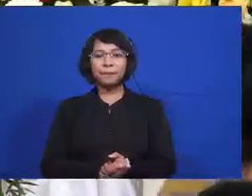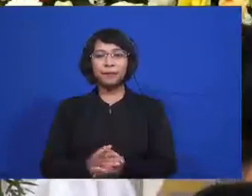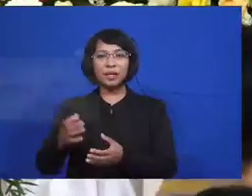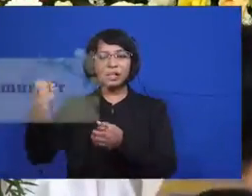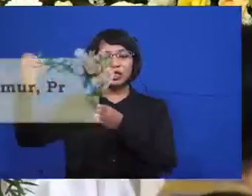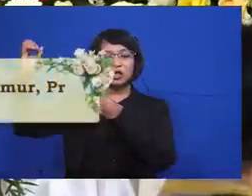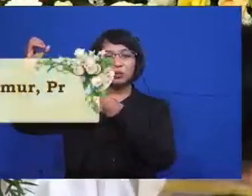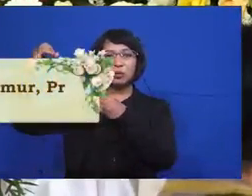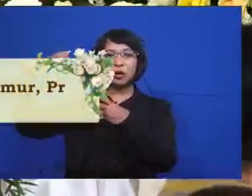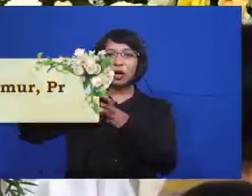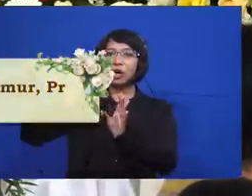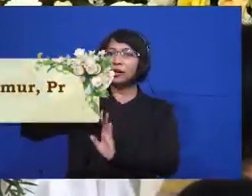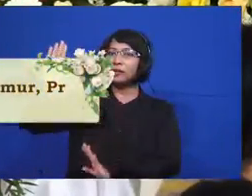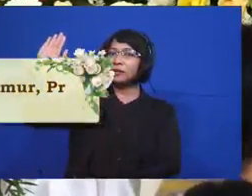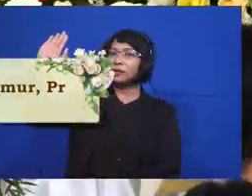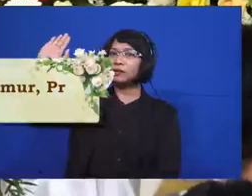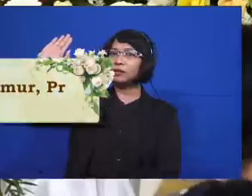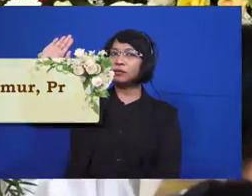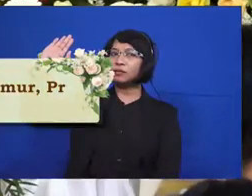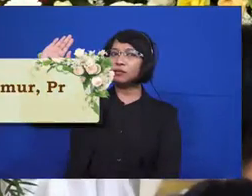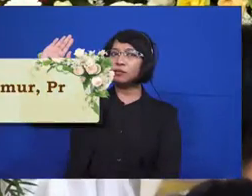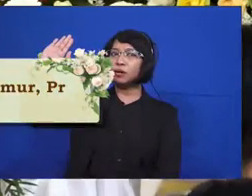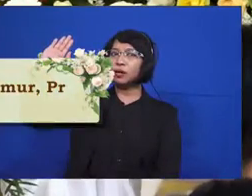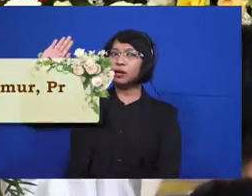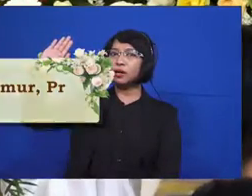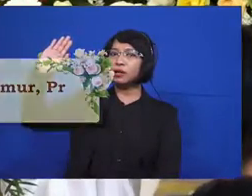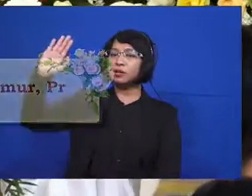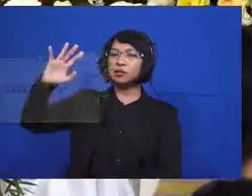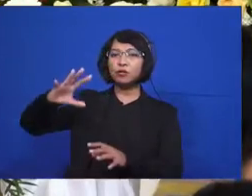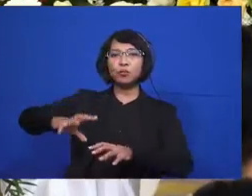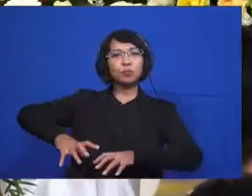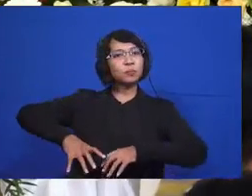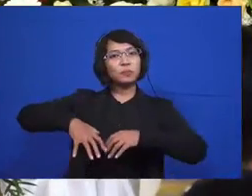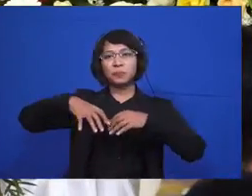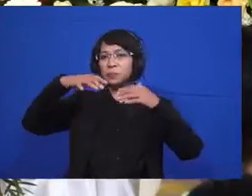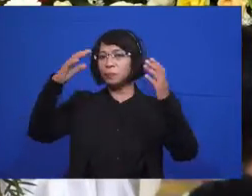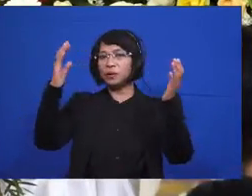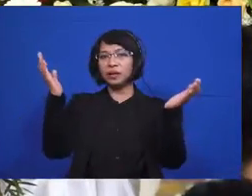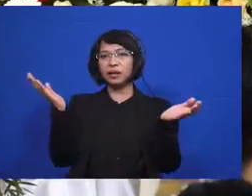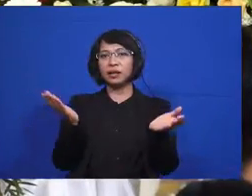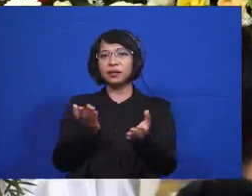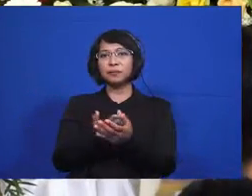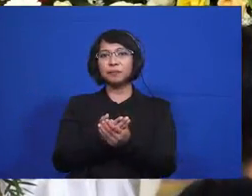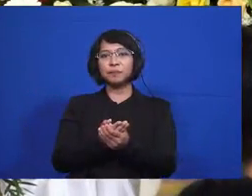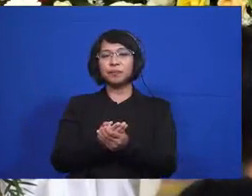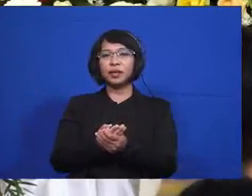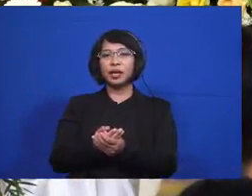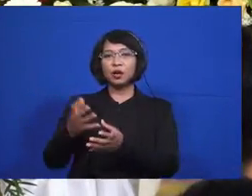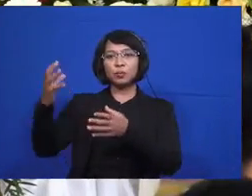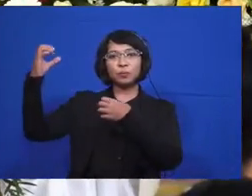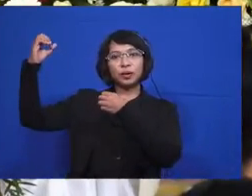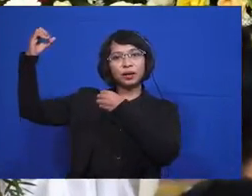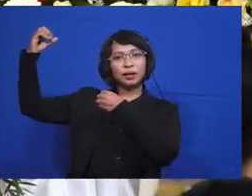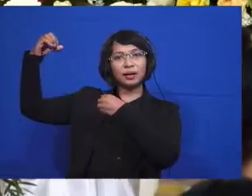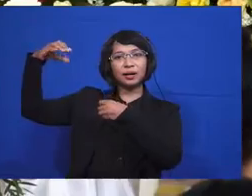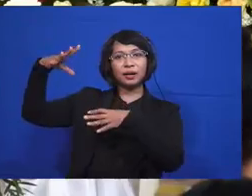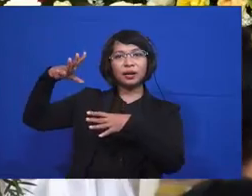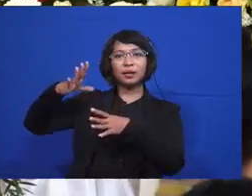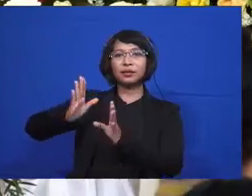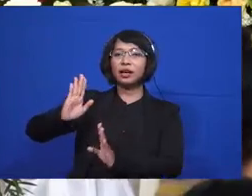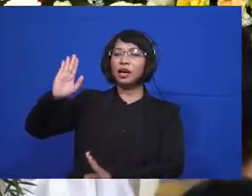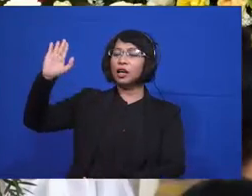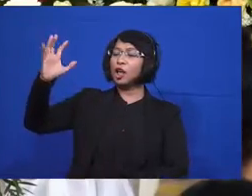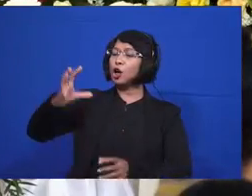Semoga turunlah secara berlimpah-limpah berkat dan rahmat Allah yang